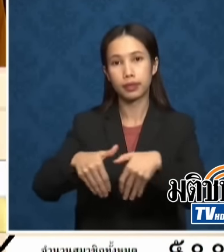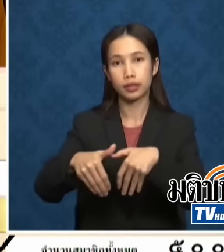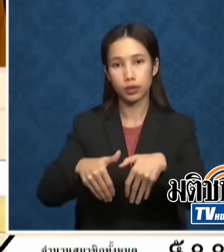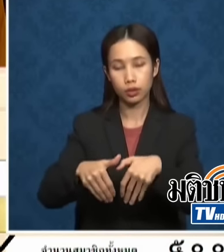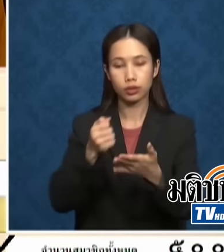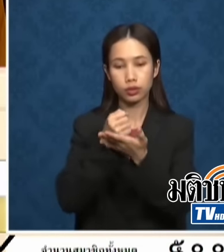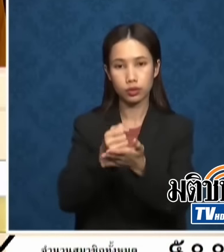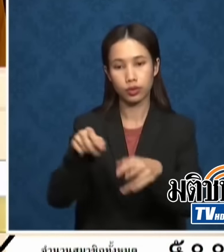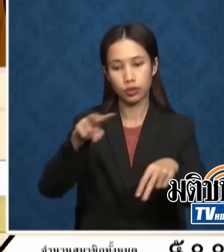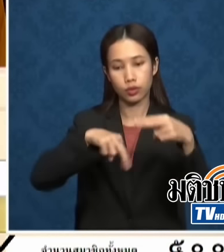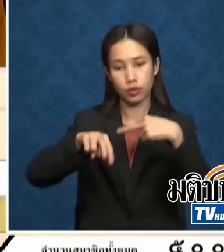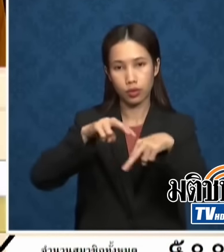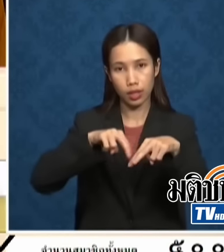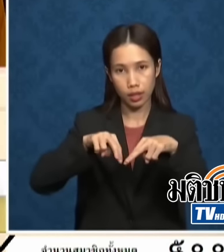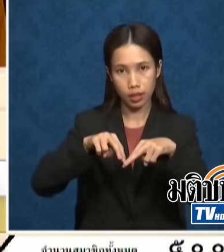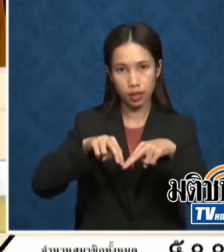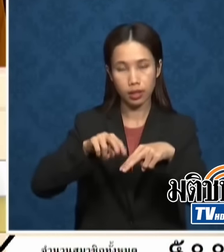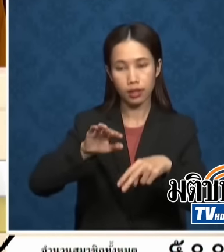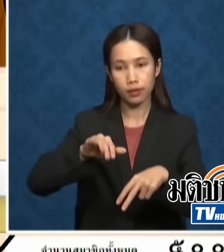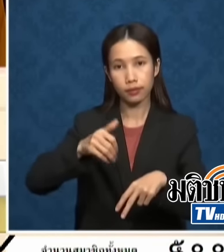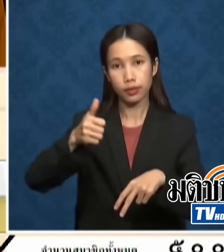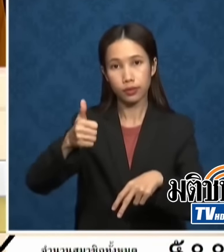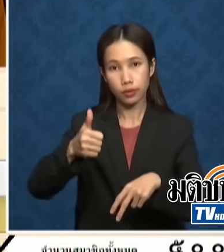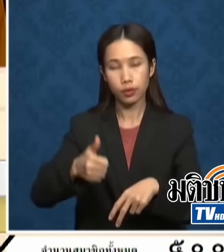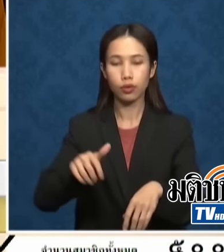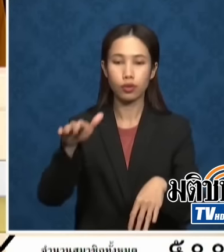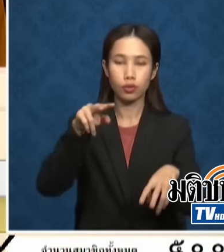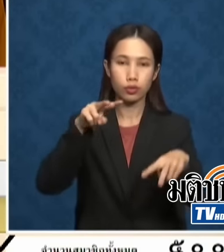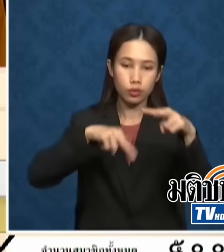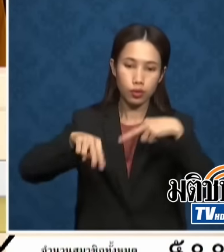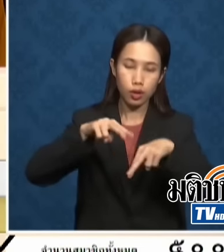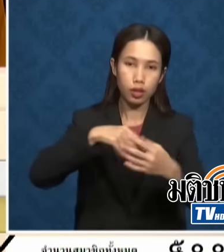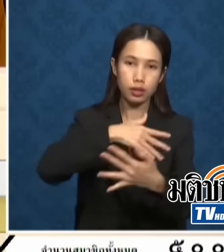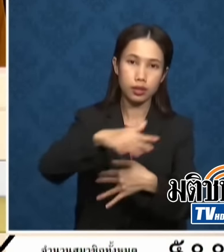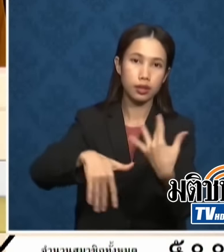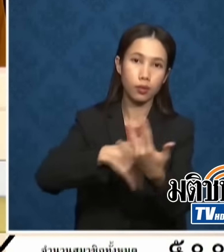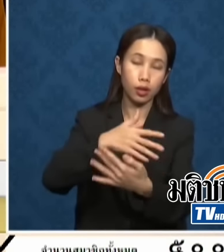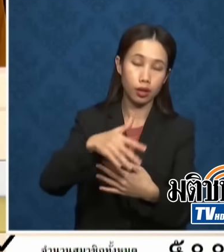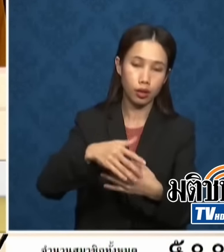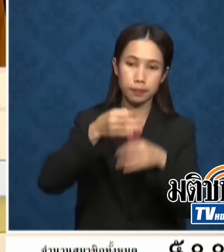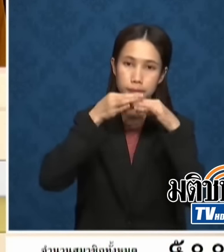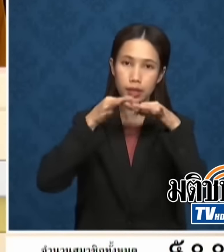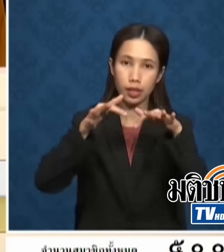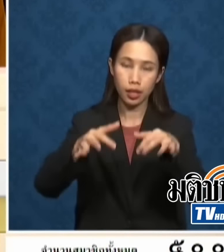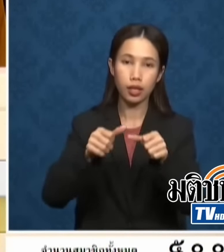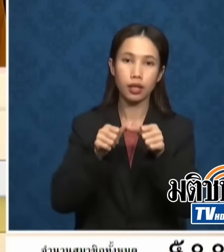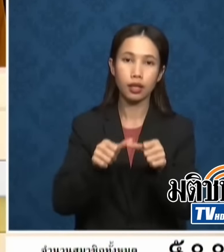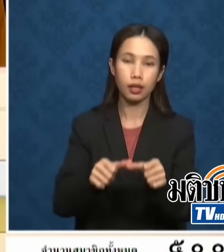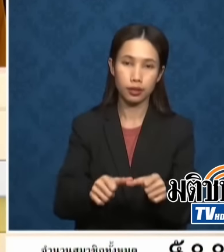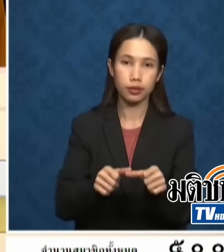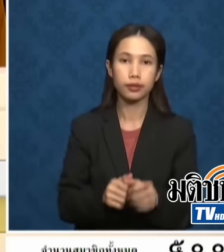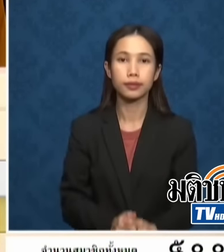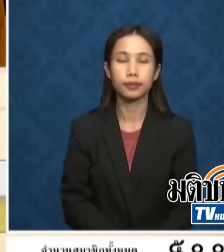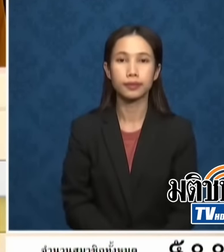อนุรักษ์บำรุงรักษาฟื้นฟูการคุ้มครองสภาพสิ่งแวดล้อมให้ดำรงอยู่คู่กับสภ